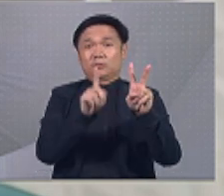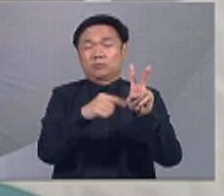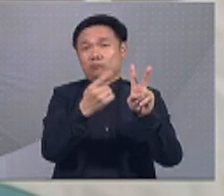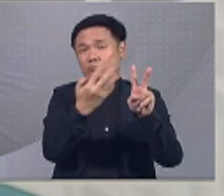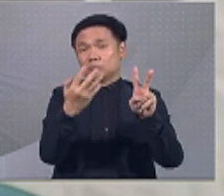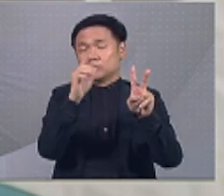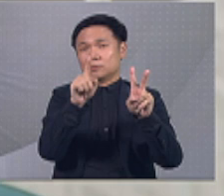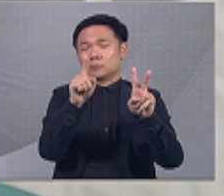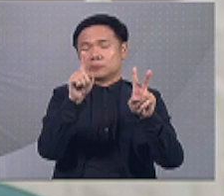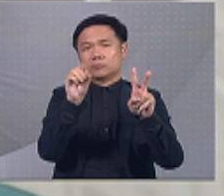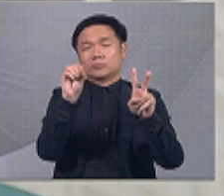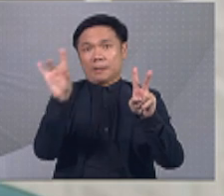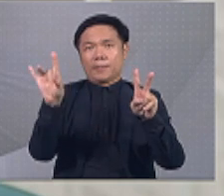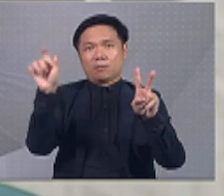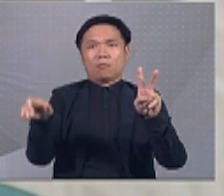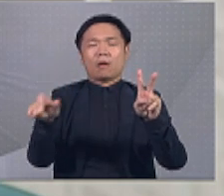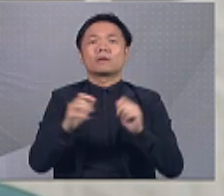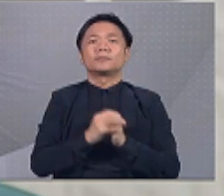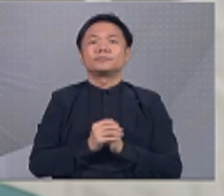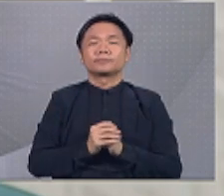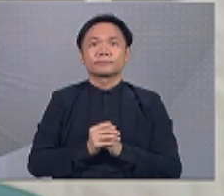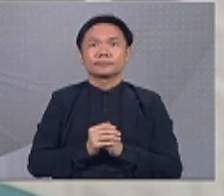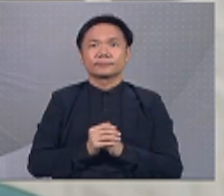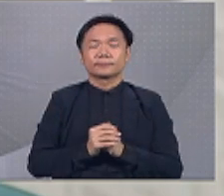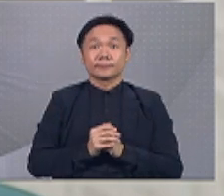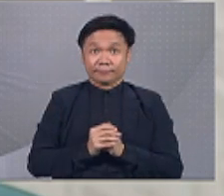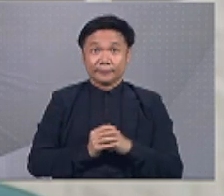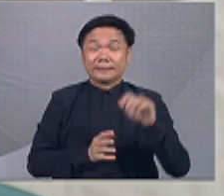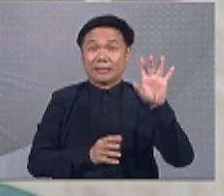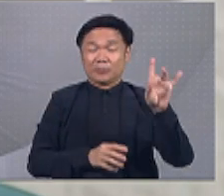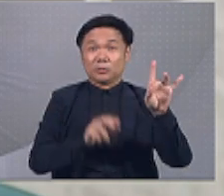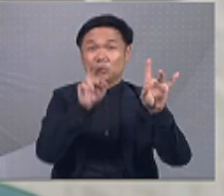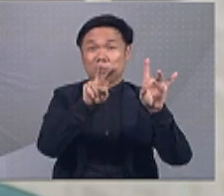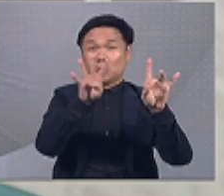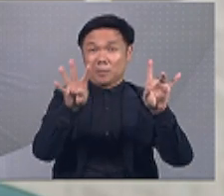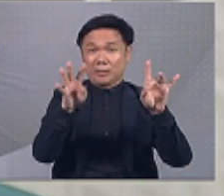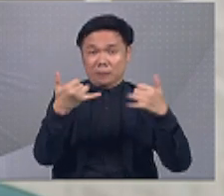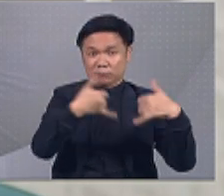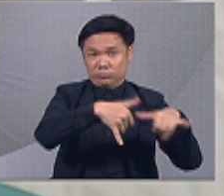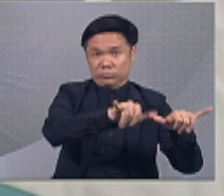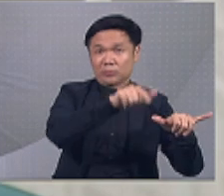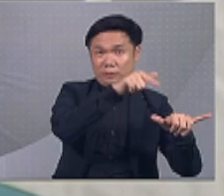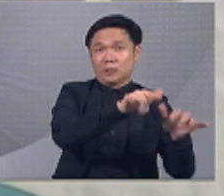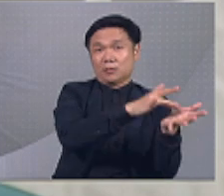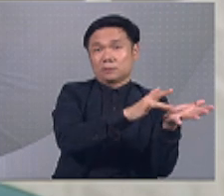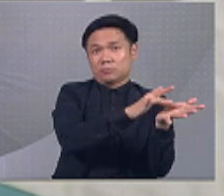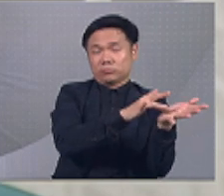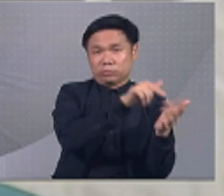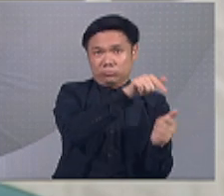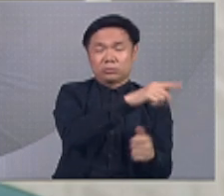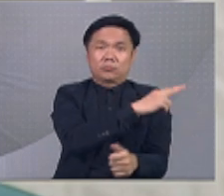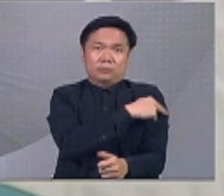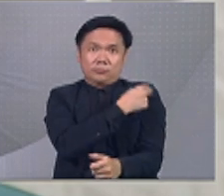Chase Dana jelek kali jumlah tersebut 824 masih dirawat dan diasingkan Hospital